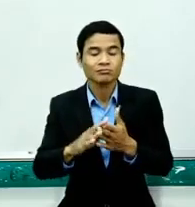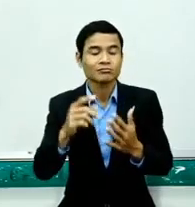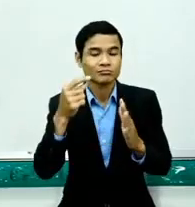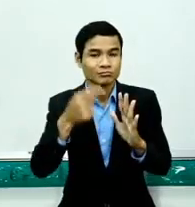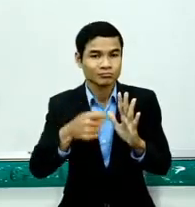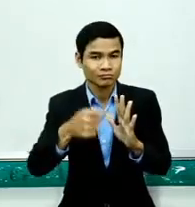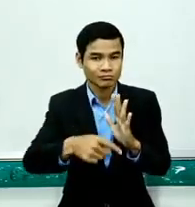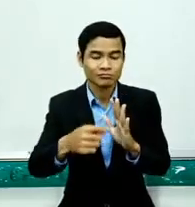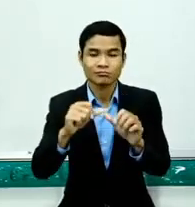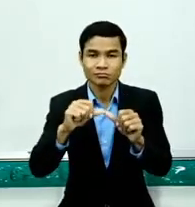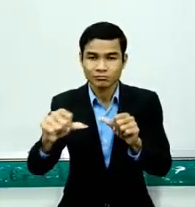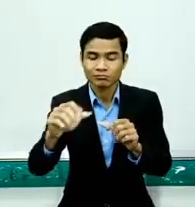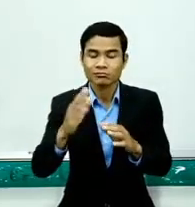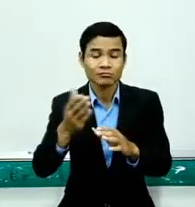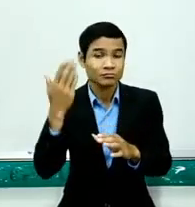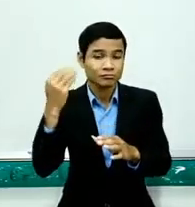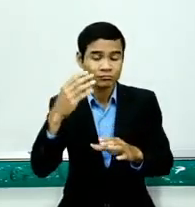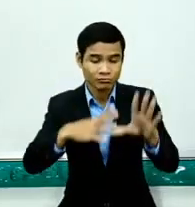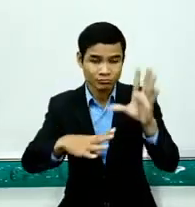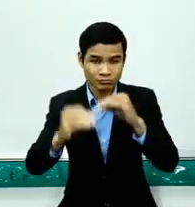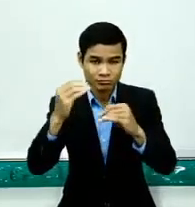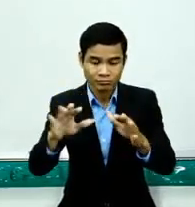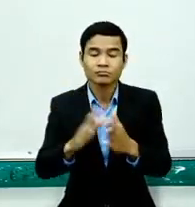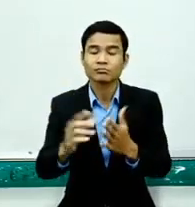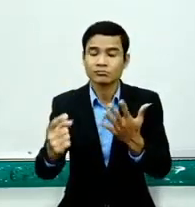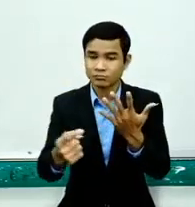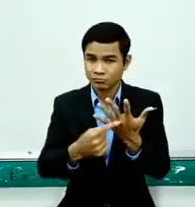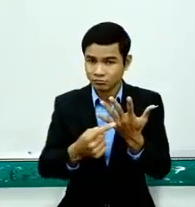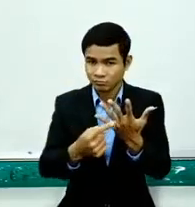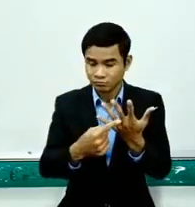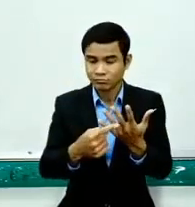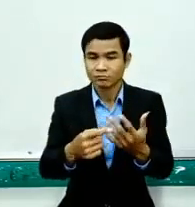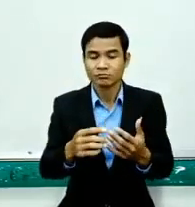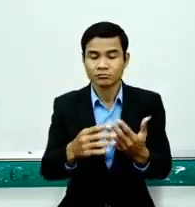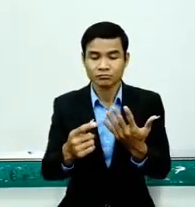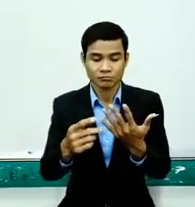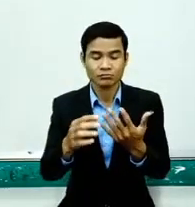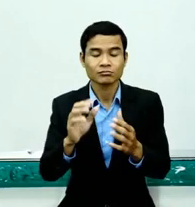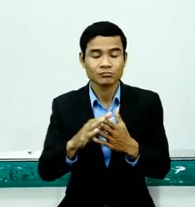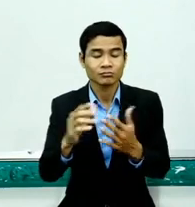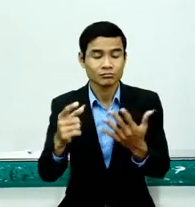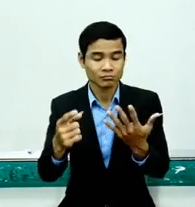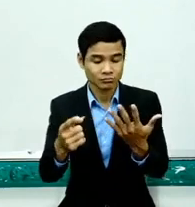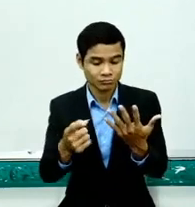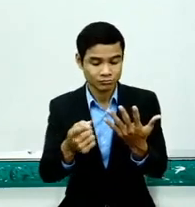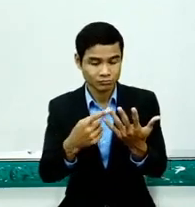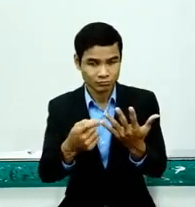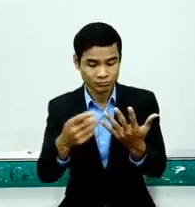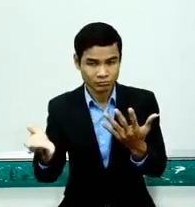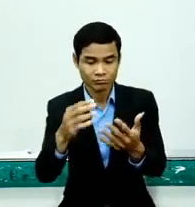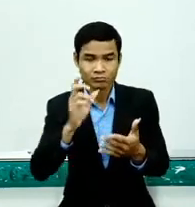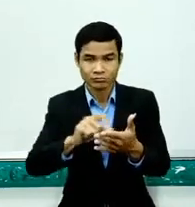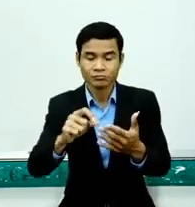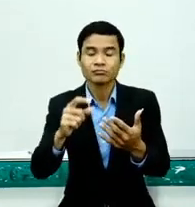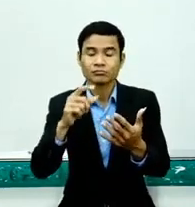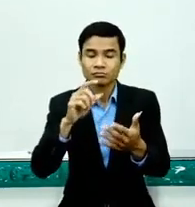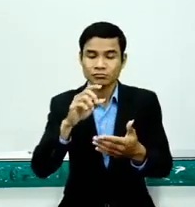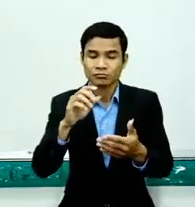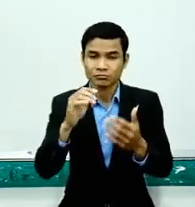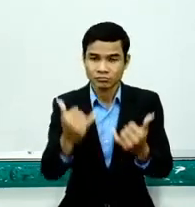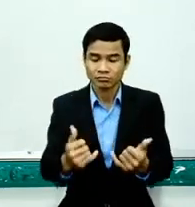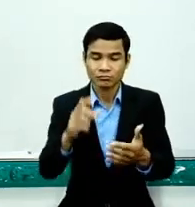អកូនឥឡូវកូនត្រៀមលុបក្តារឈ្នួនកូនត្រៀមសរសេរស្រៈបន្តដែលយើងបានរៀនកាលពីថ្ងៃមុនគឺស្រៈអោ Chắp đám sơ xế con.